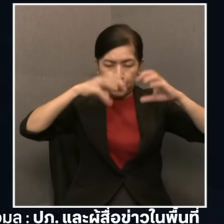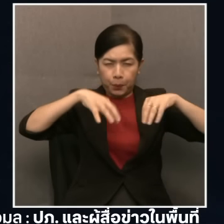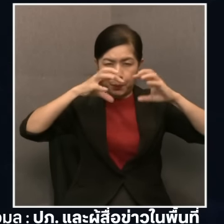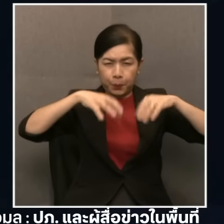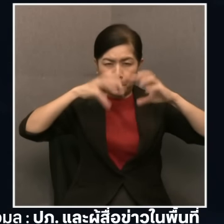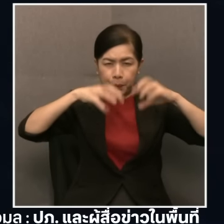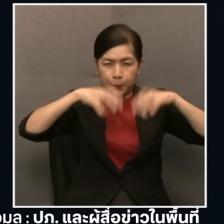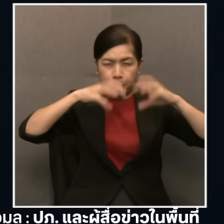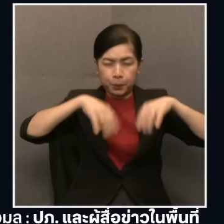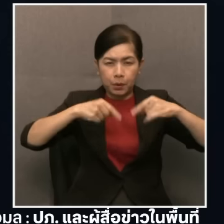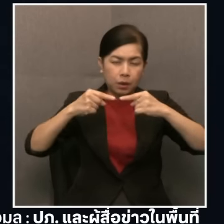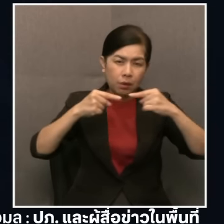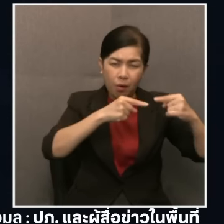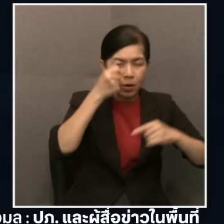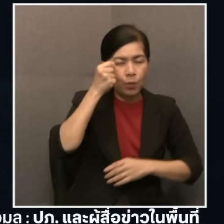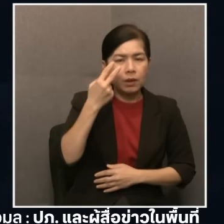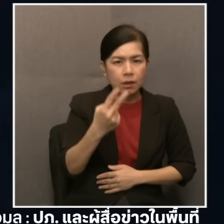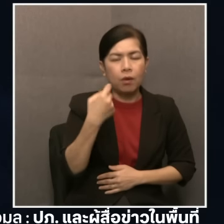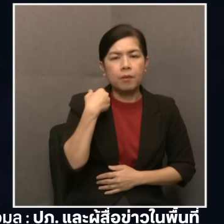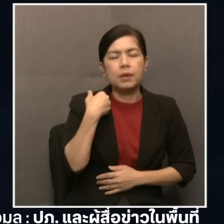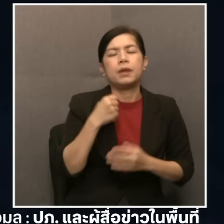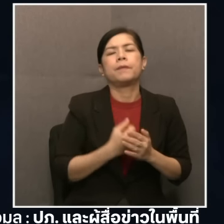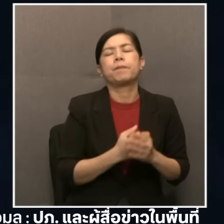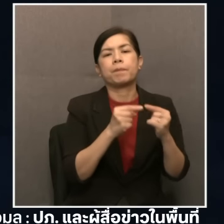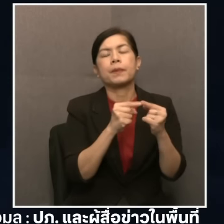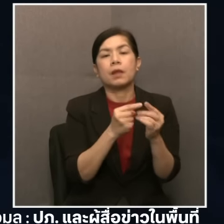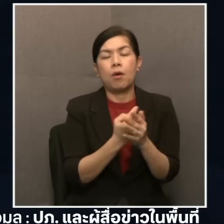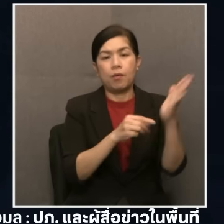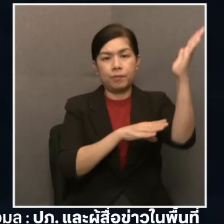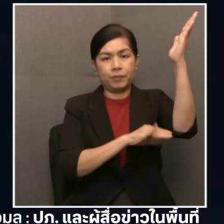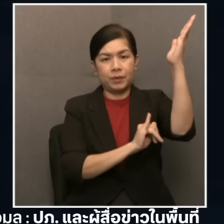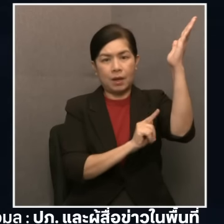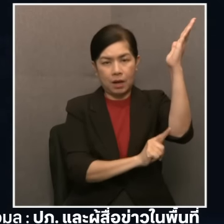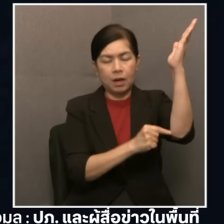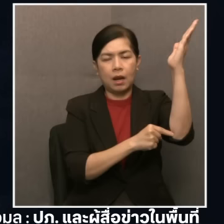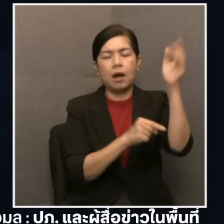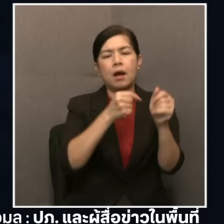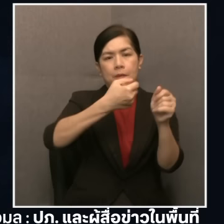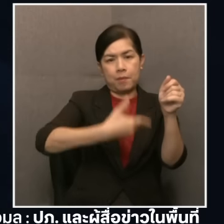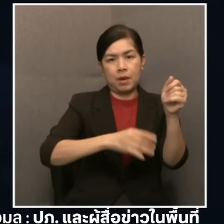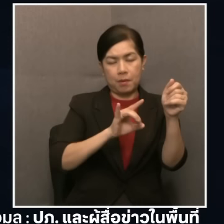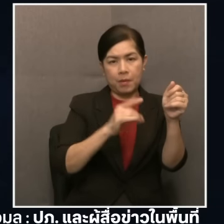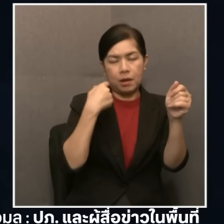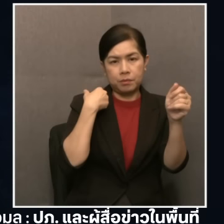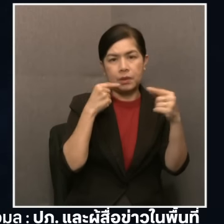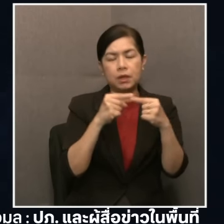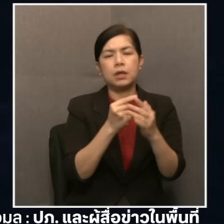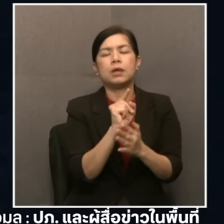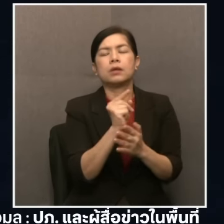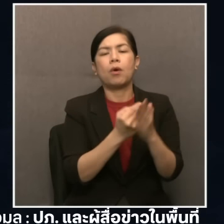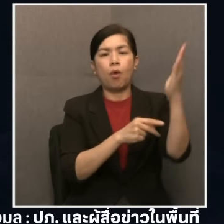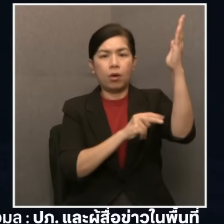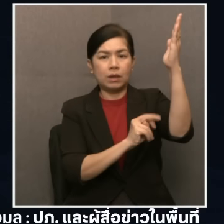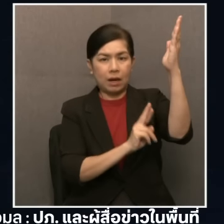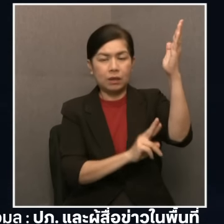านีน้ำท่วม12อำเภอยะลา8อำเภอและที่นราธิวาสน้ำท่วมสูง13อำเภอส่วนที่จังหวัดสตูลน้ำท่ว